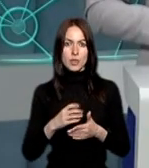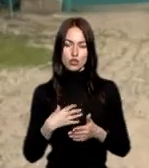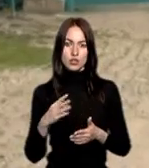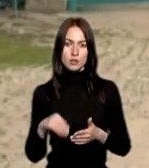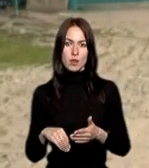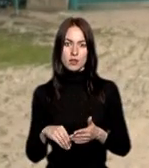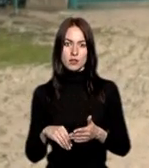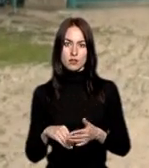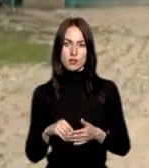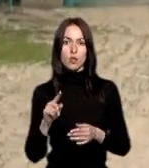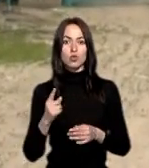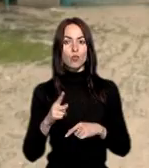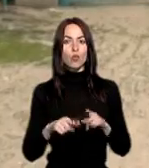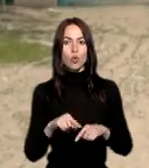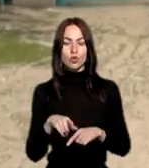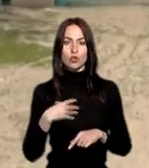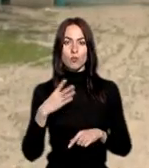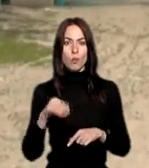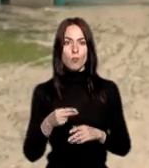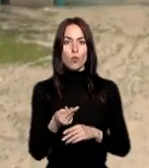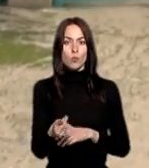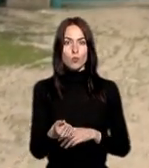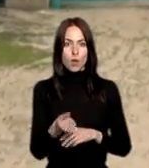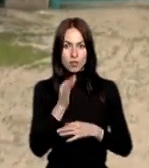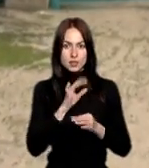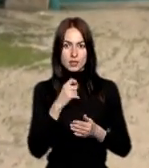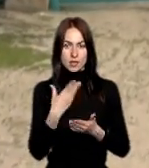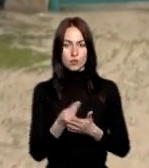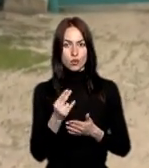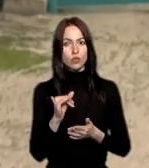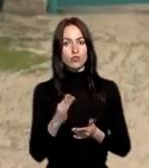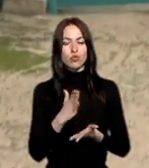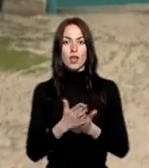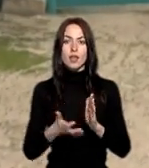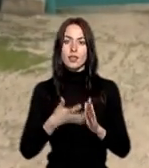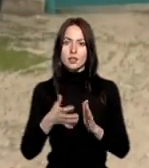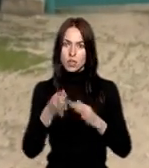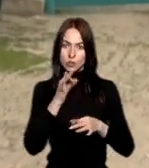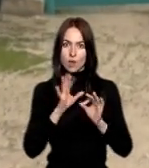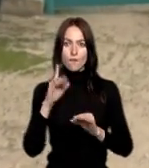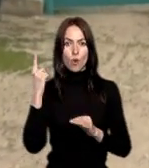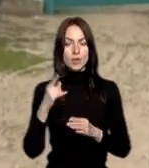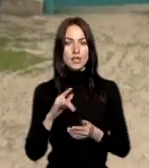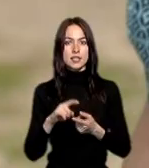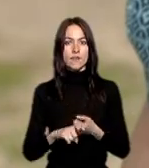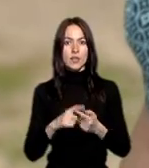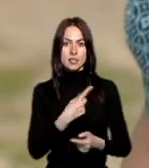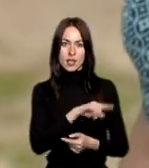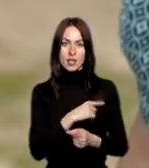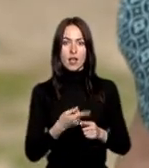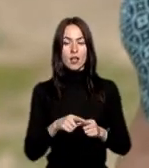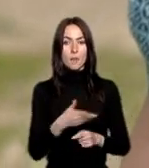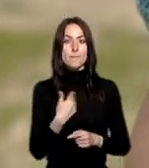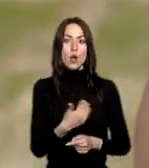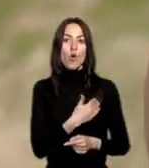смерті. Чому родичі померлого купували ліки власним коштом та чи є нестача медикаментів у обласній інфекційній лікарні, це ми